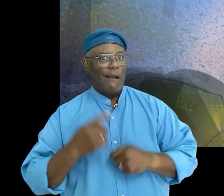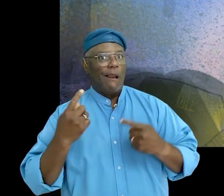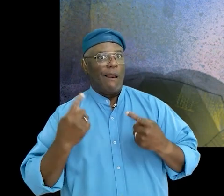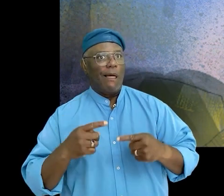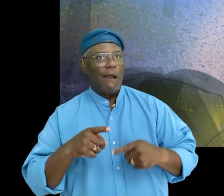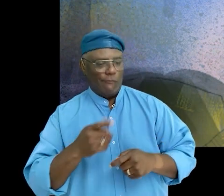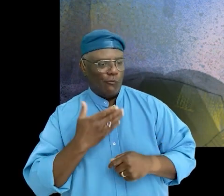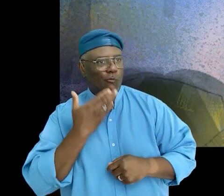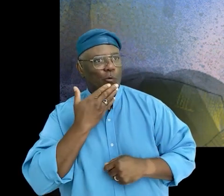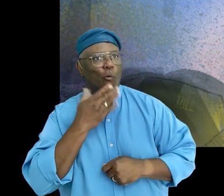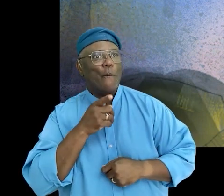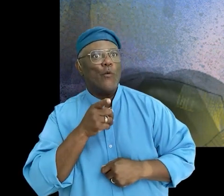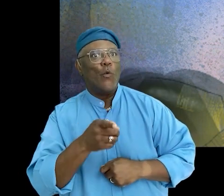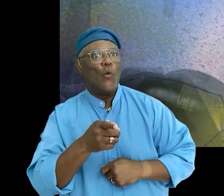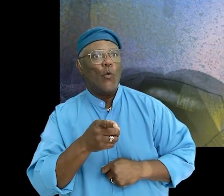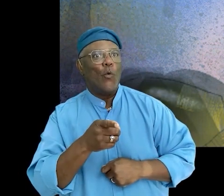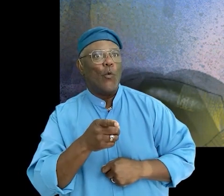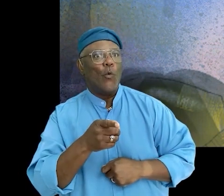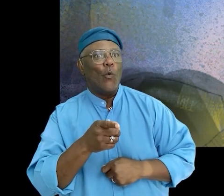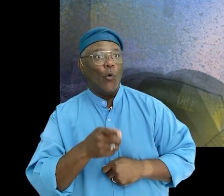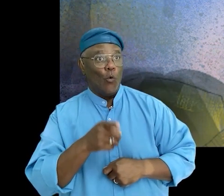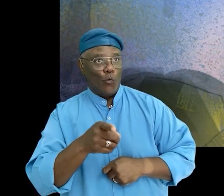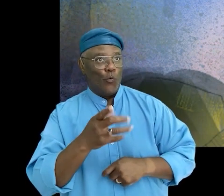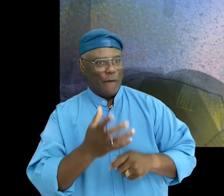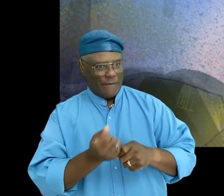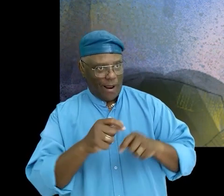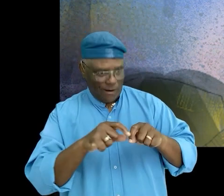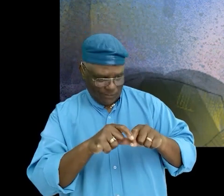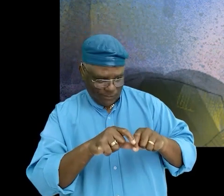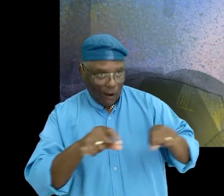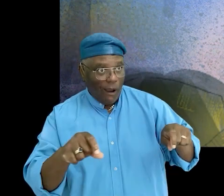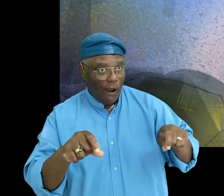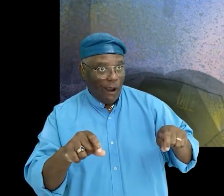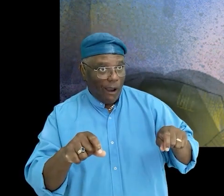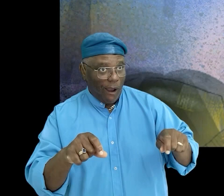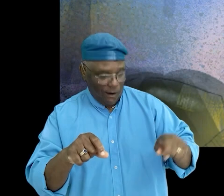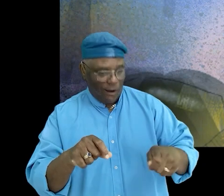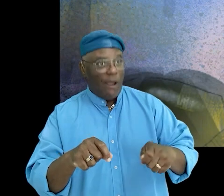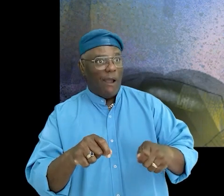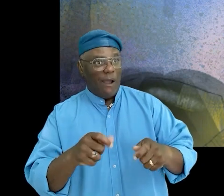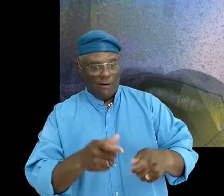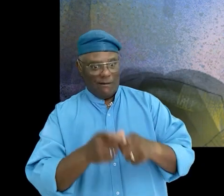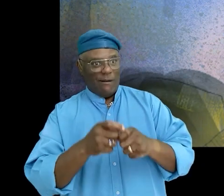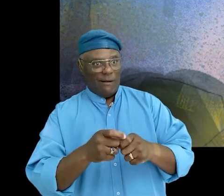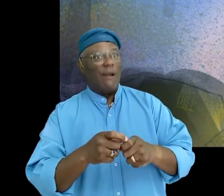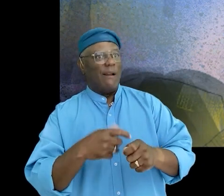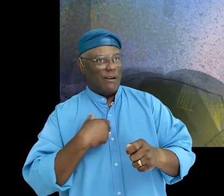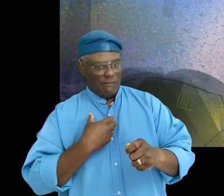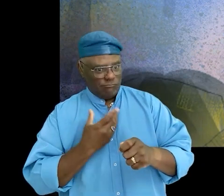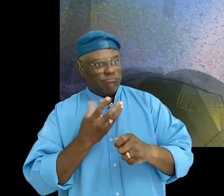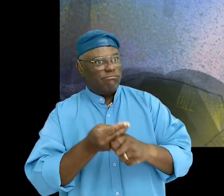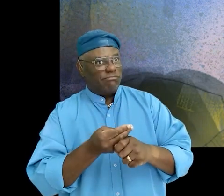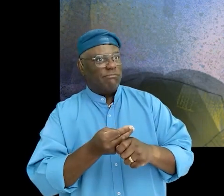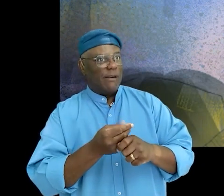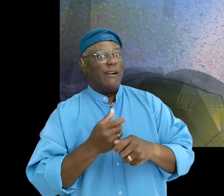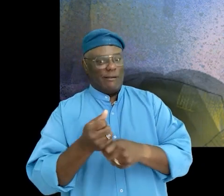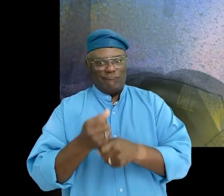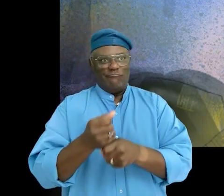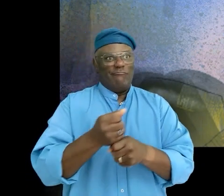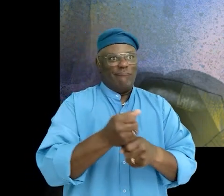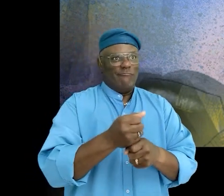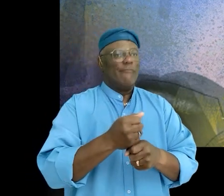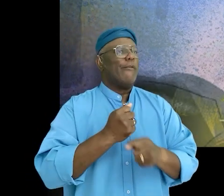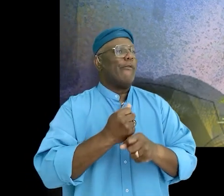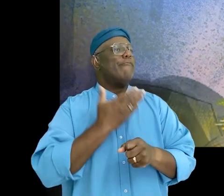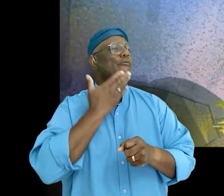Gad i mi dy gynnes di, meddai fflam fach disglair. Os wyt ti'n mynd i cael brigen, gelli di fy